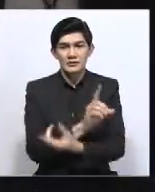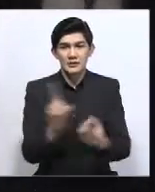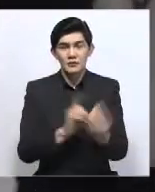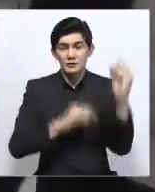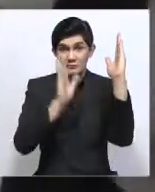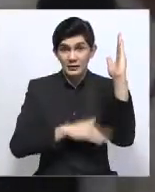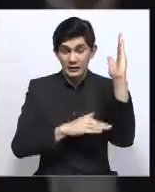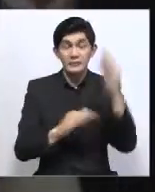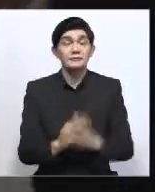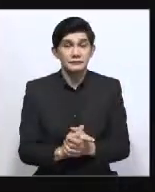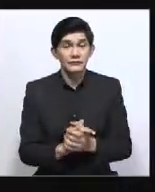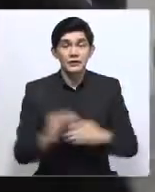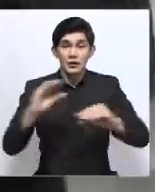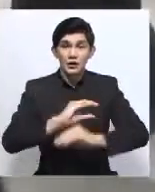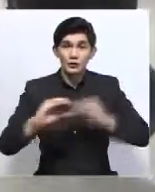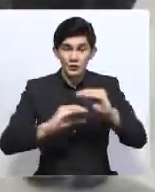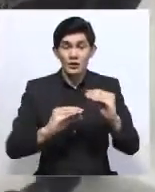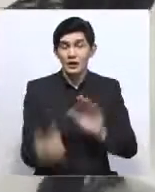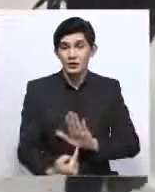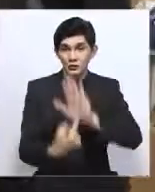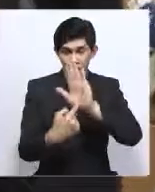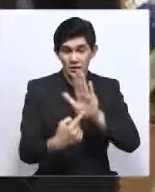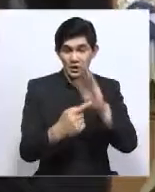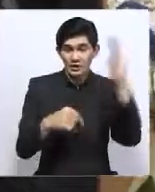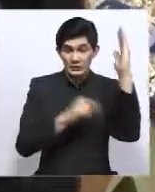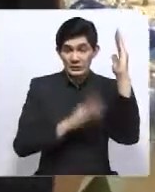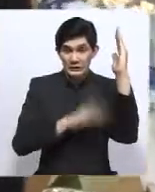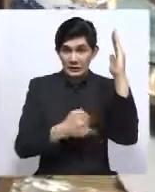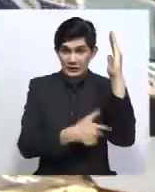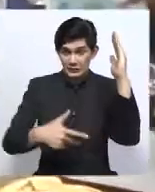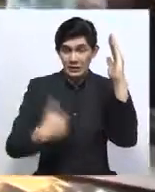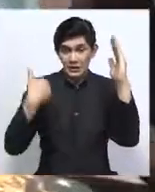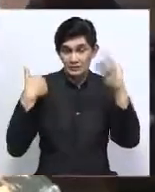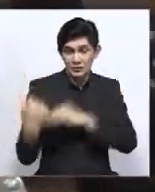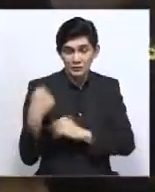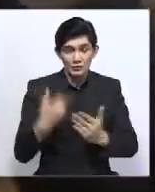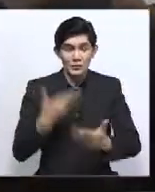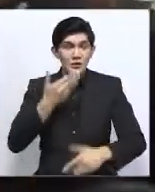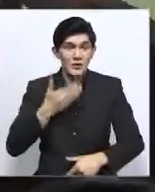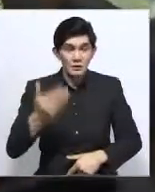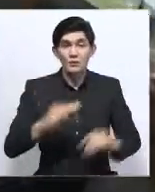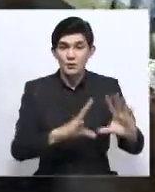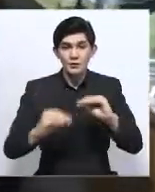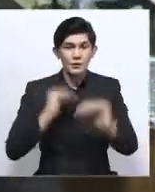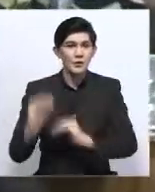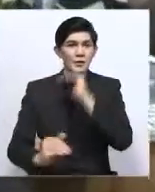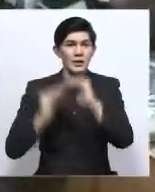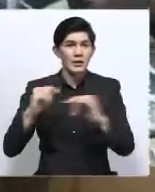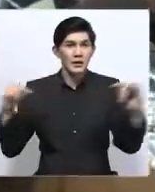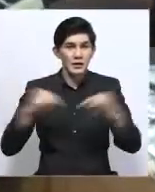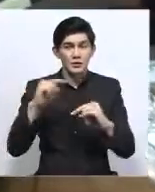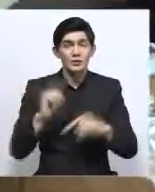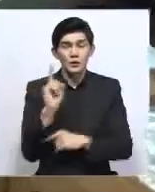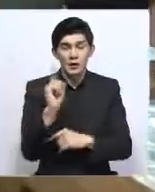ชายแดนภาคใต้นะคะในโครงการเมืองต้นแบบสามเหลี่ยมมั่นคงมั่งคั่งยั่งยืนโดยย้ำให้ที่ประชุมพัฒนาปาล์มน้ำมันและมะพร้